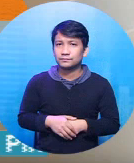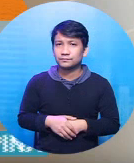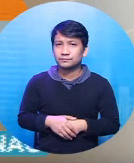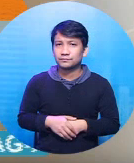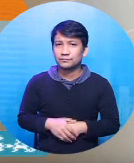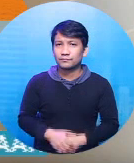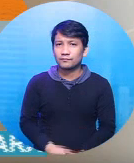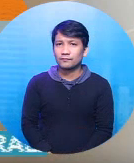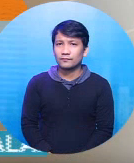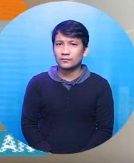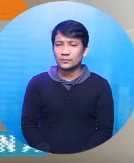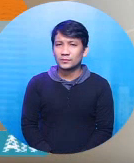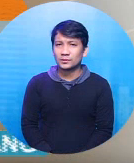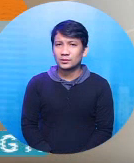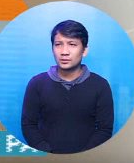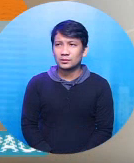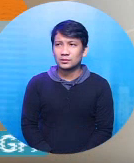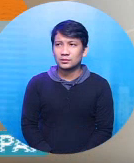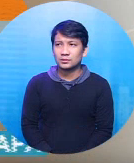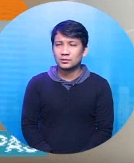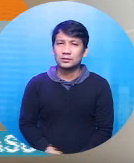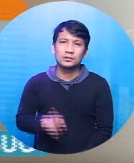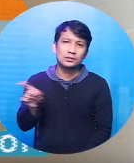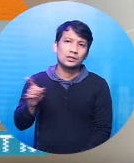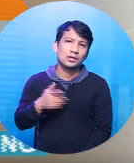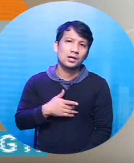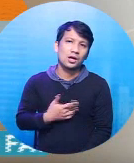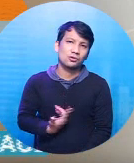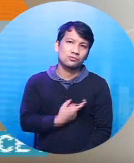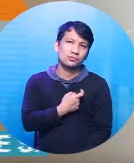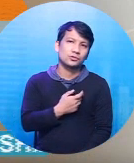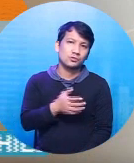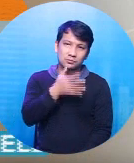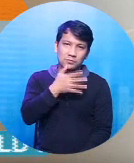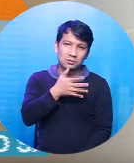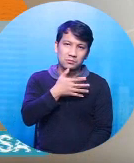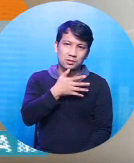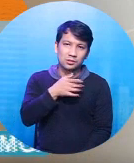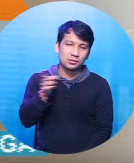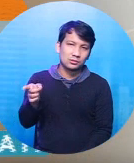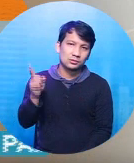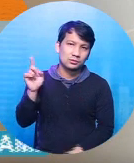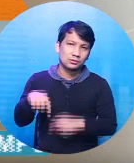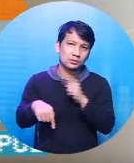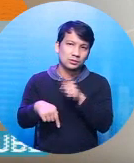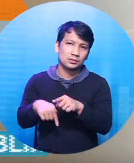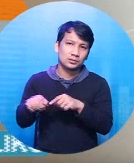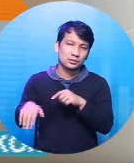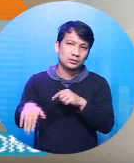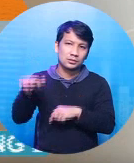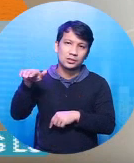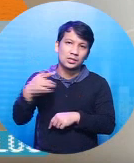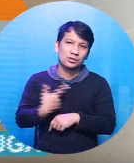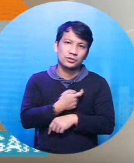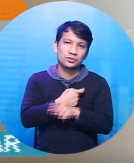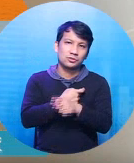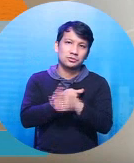Ganito po kasi yung parang may sama ng loob po kasi ako kay mama kasi po. Hindi po ako lumaki kay mama.